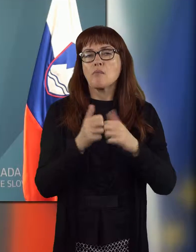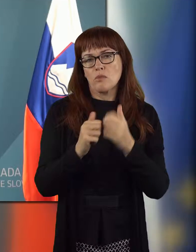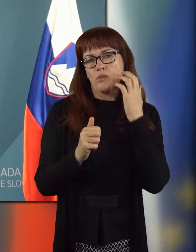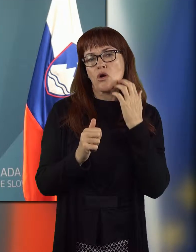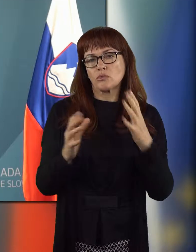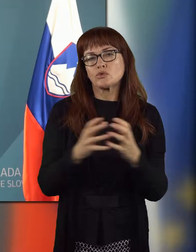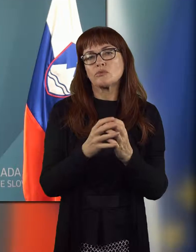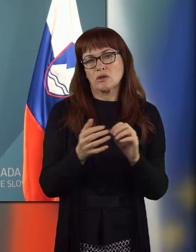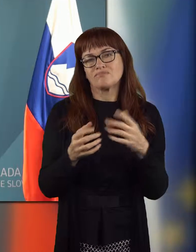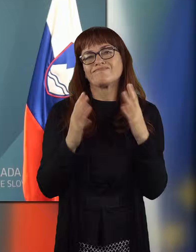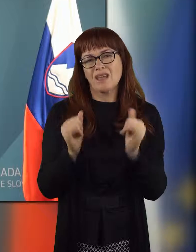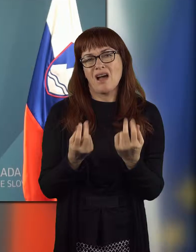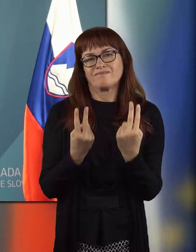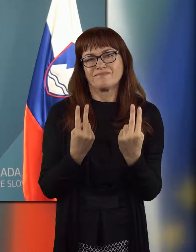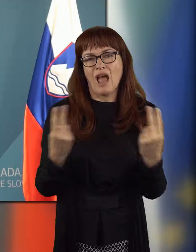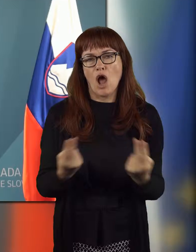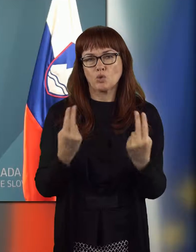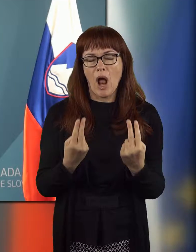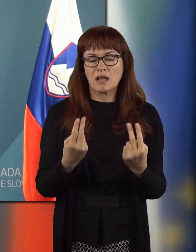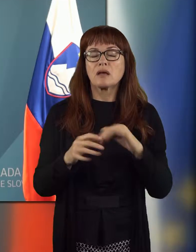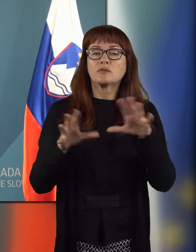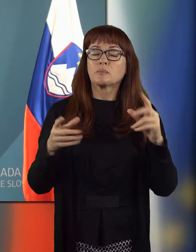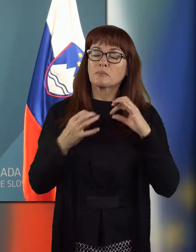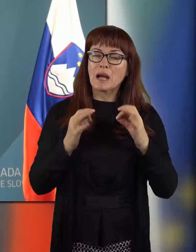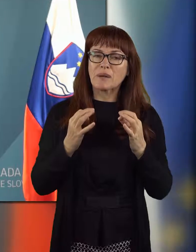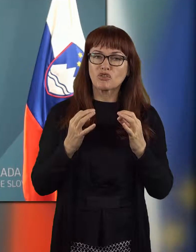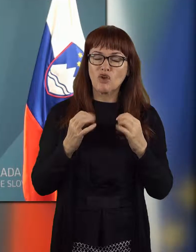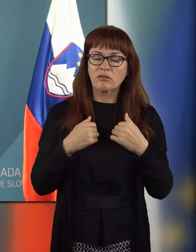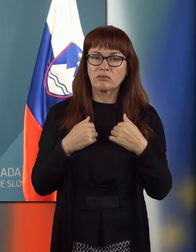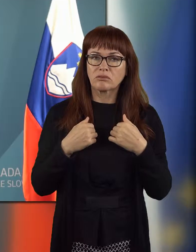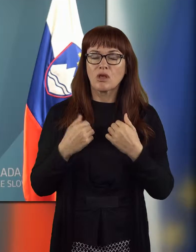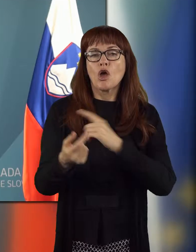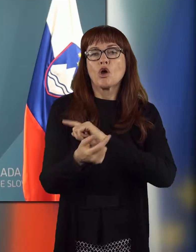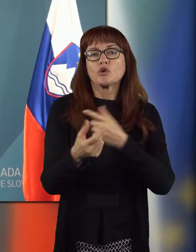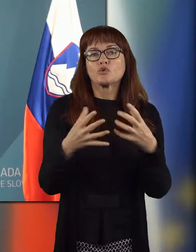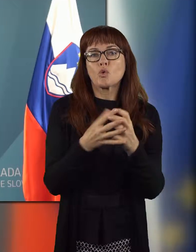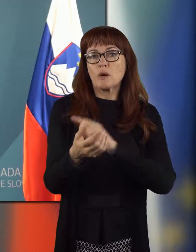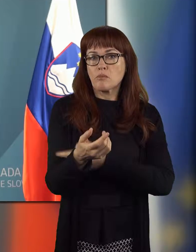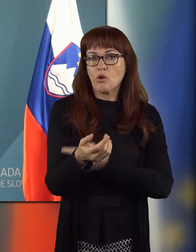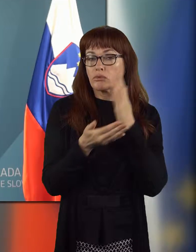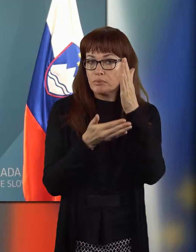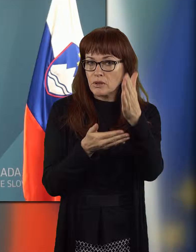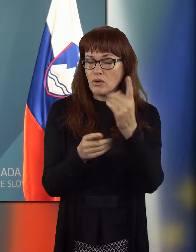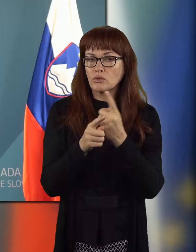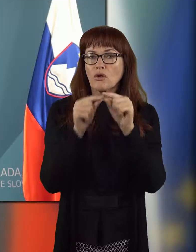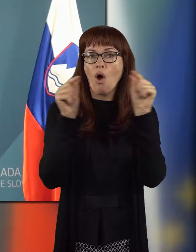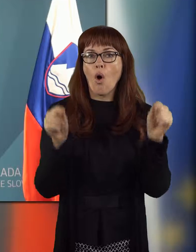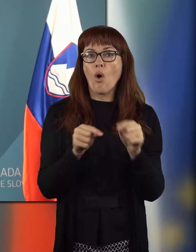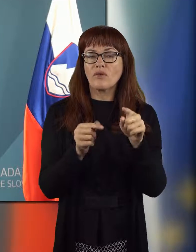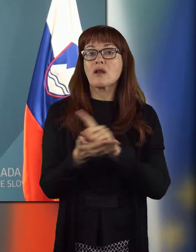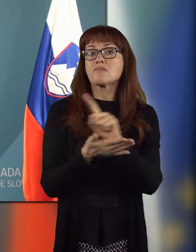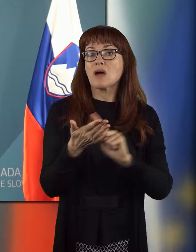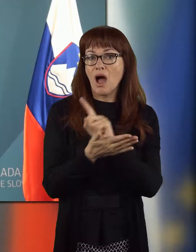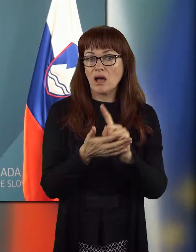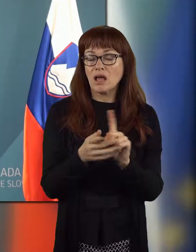problematika romske skupnosti še kako pereča. Jaz sem prepričan, da bomo skupnimi močmi tudi v prihodnje, še tudi v okviru seveda